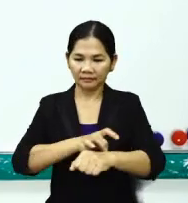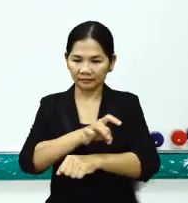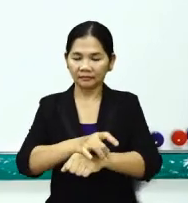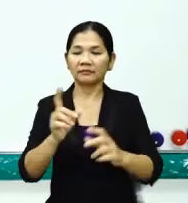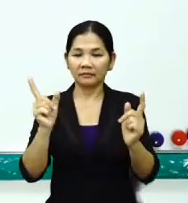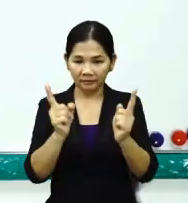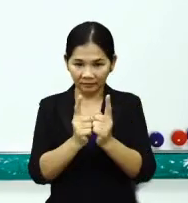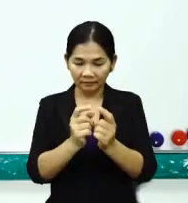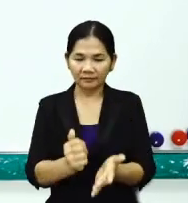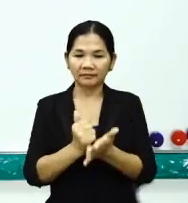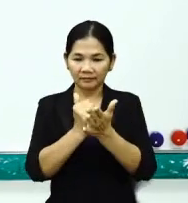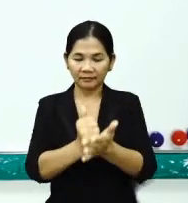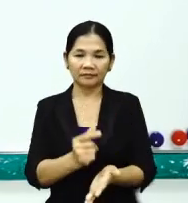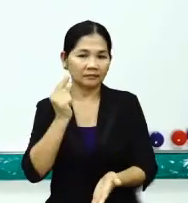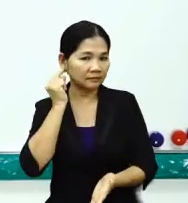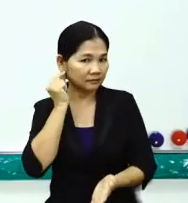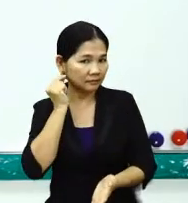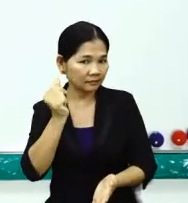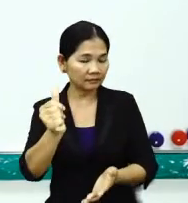từ chuối mà đài